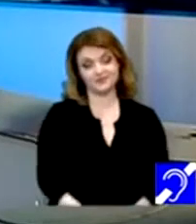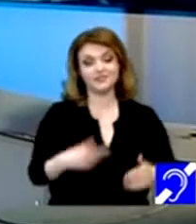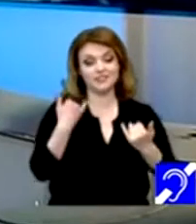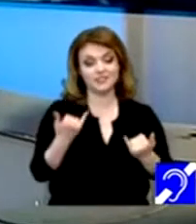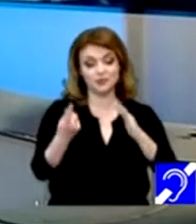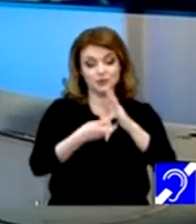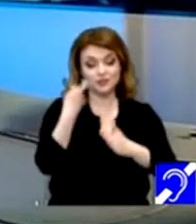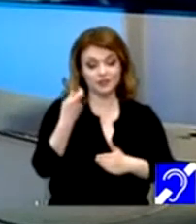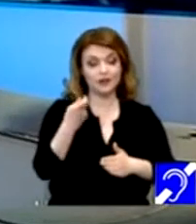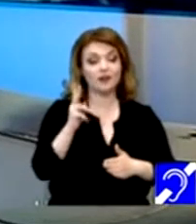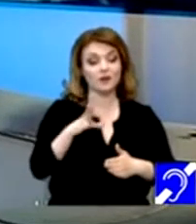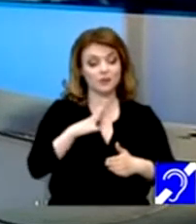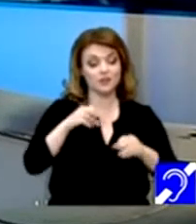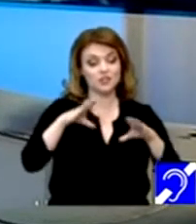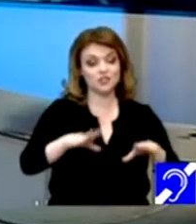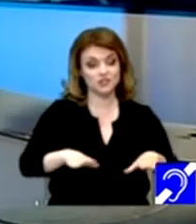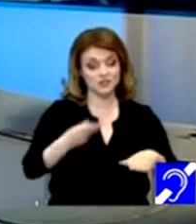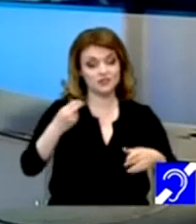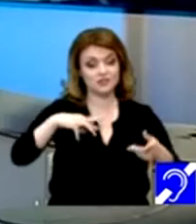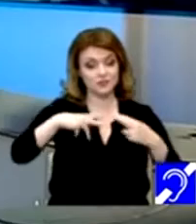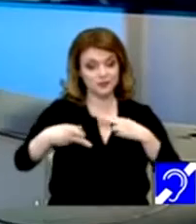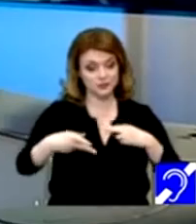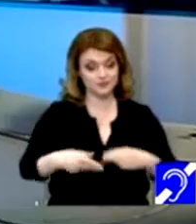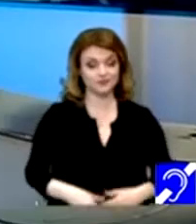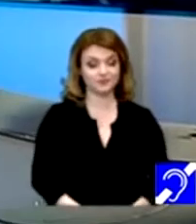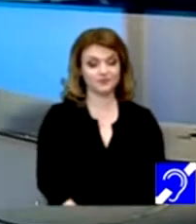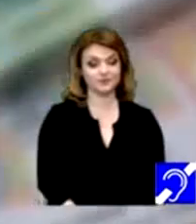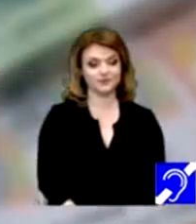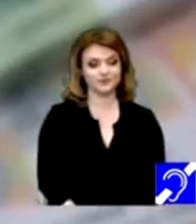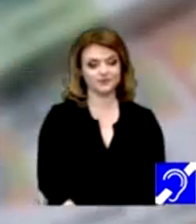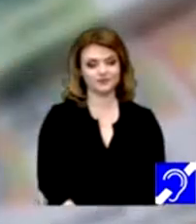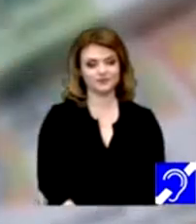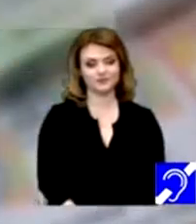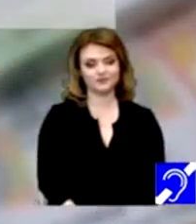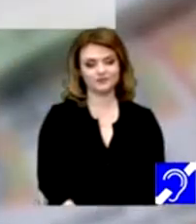Să vedem acum principalele cotații valutare ale zilei de mâine.